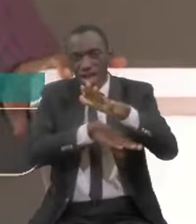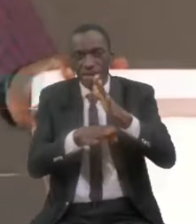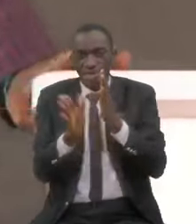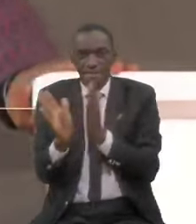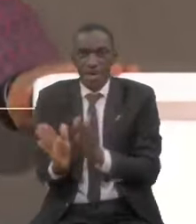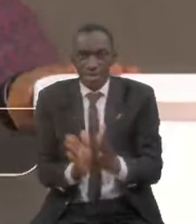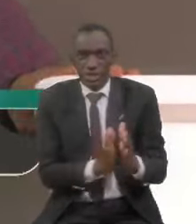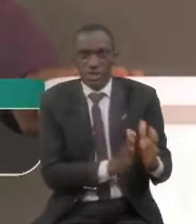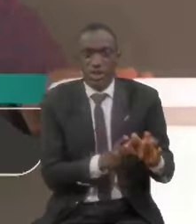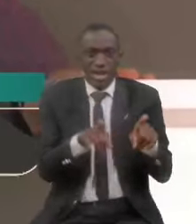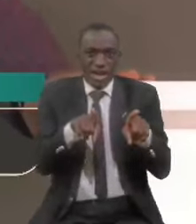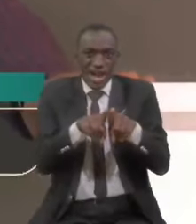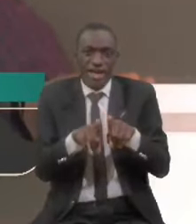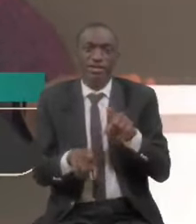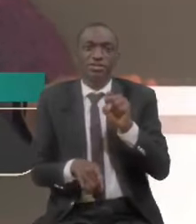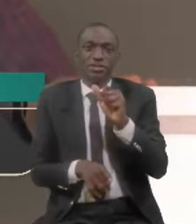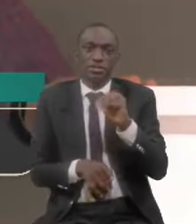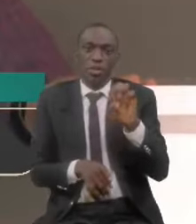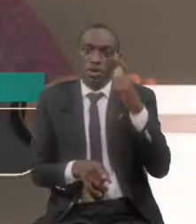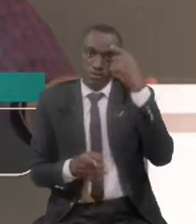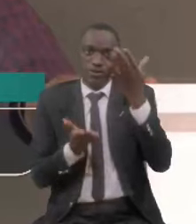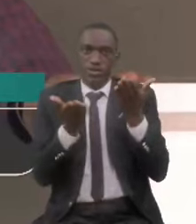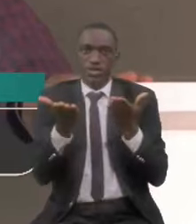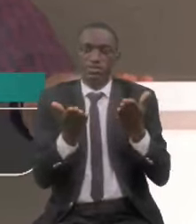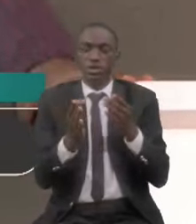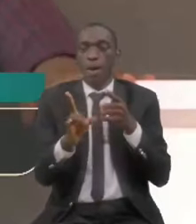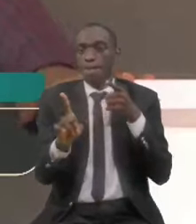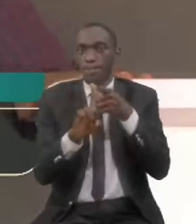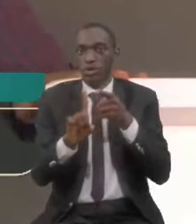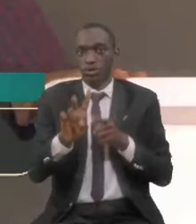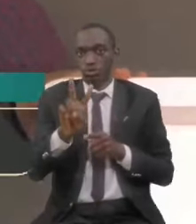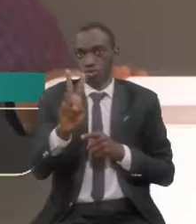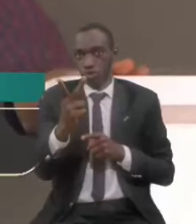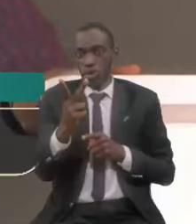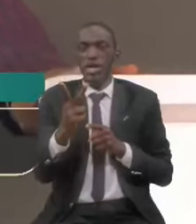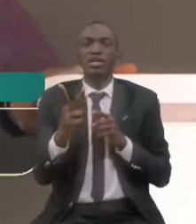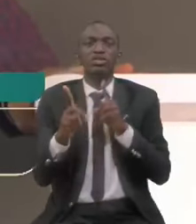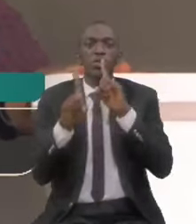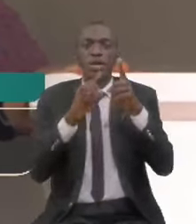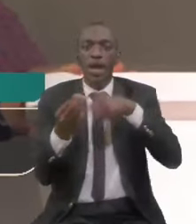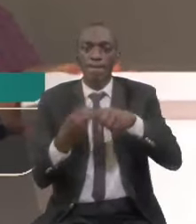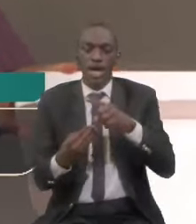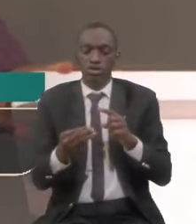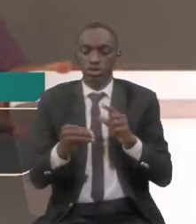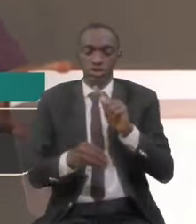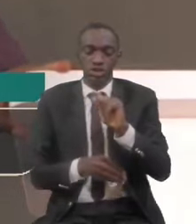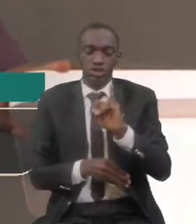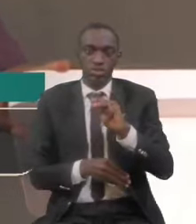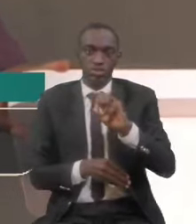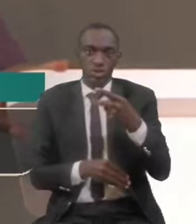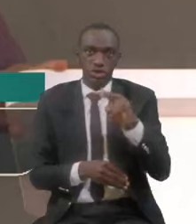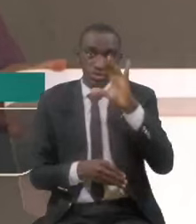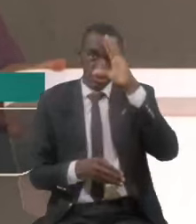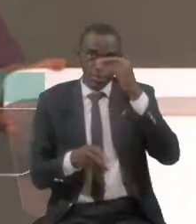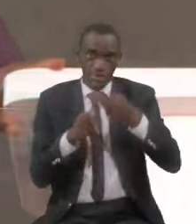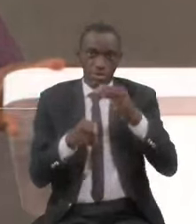La préparation comme Samuel pour le service. Deuxièmement, c'est Timothée. La poursuite fervente comme